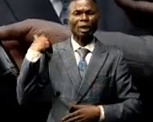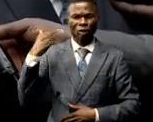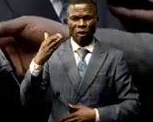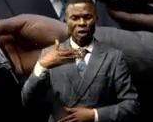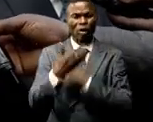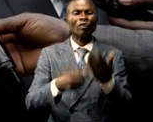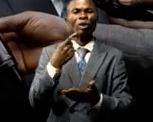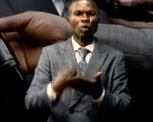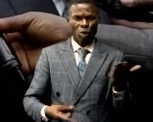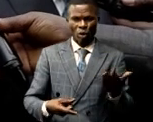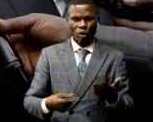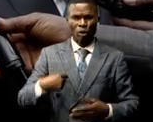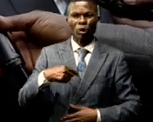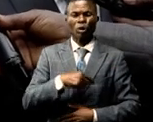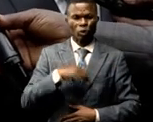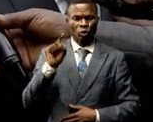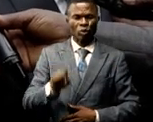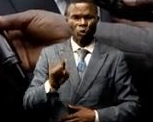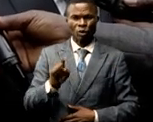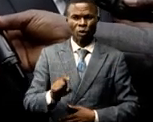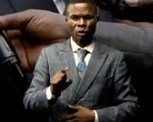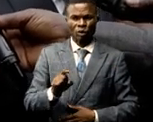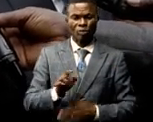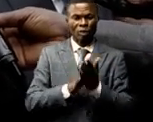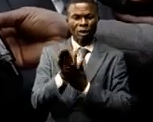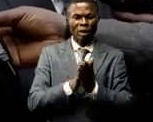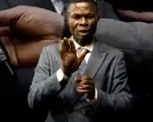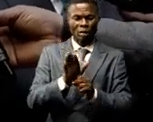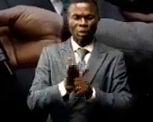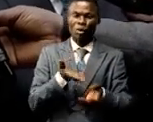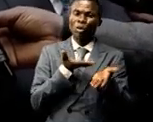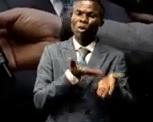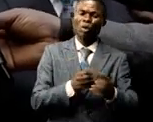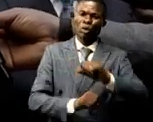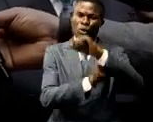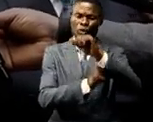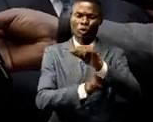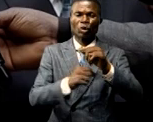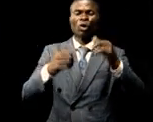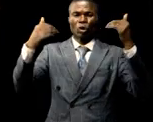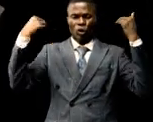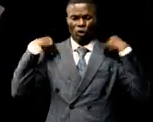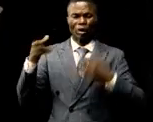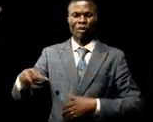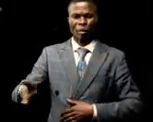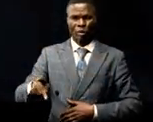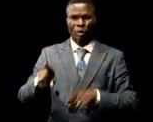faire, nous comptons beaucoup sur l'accompagnement de l'autorité provinciale et à